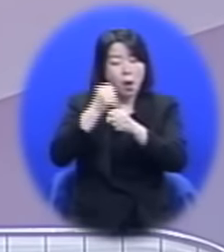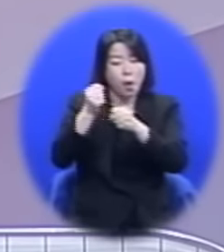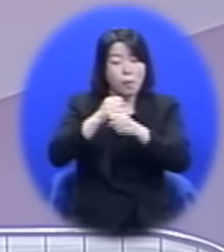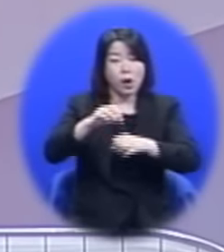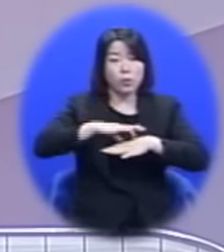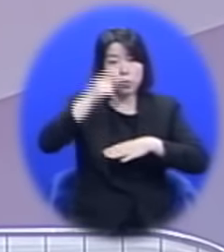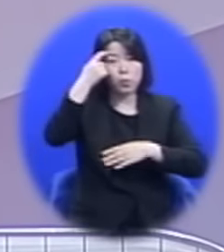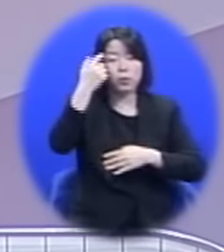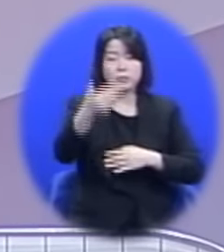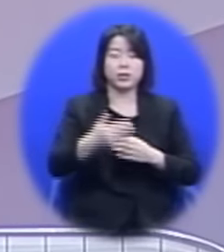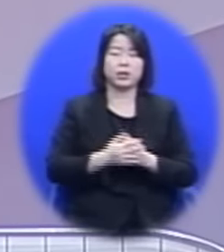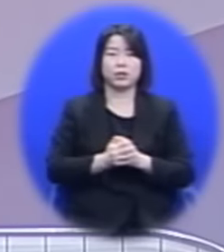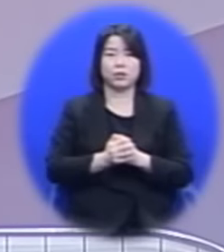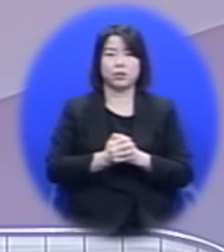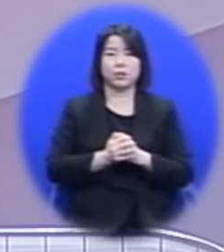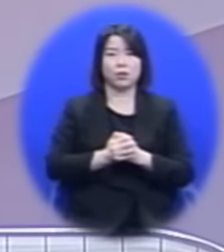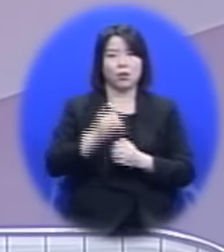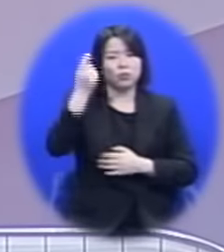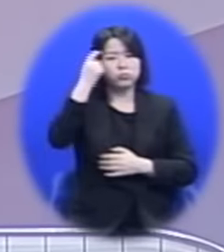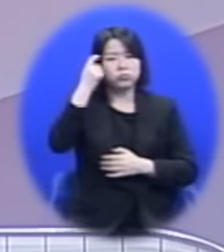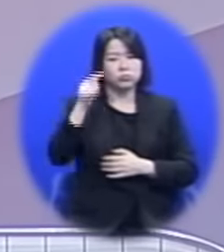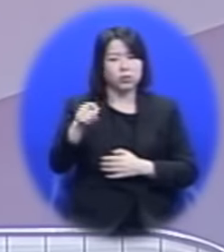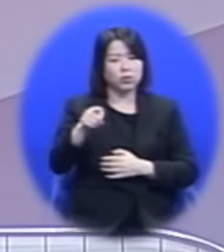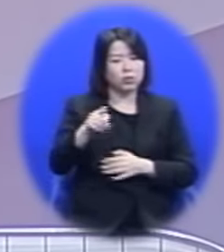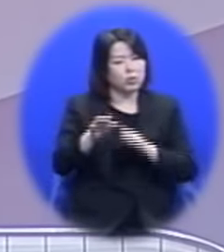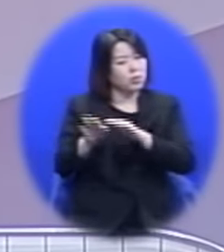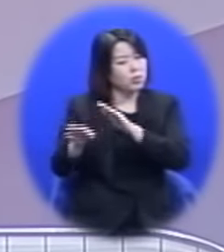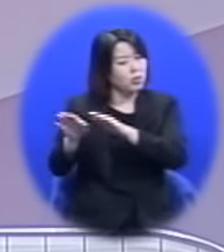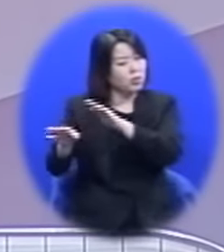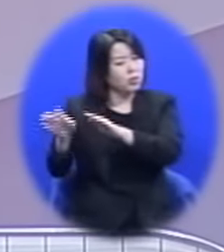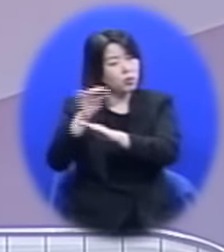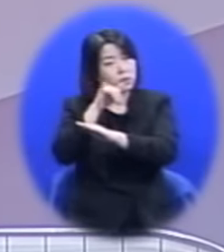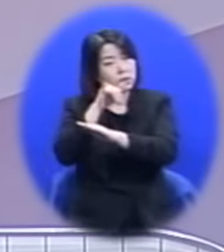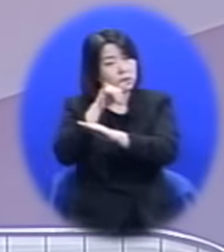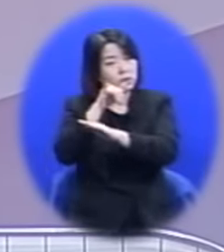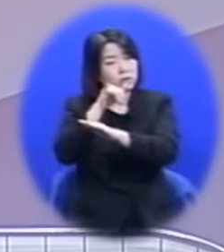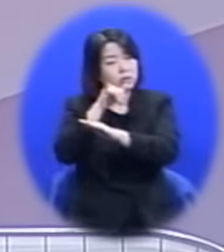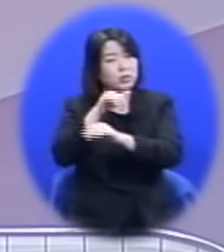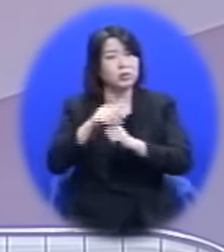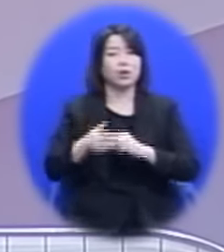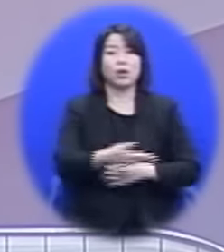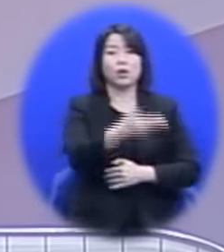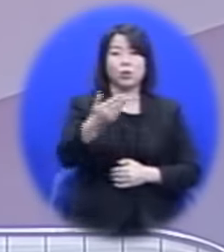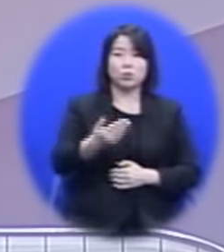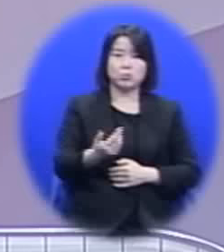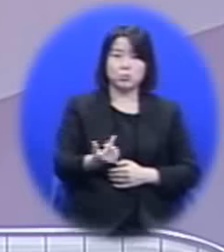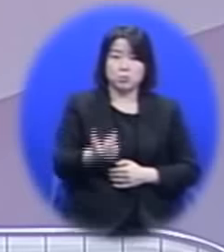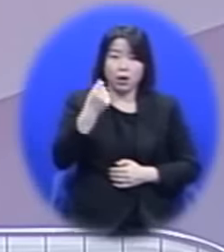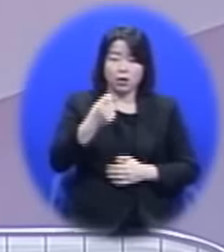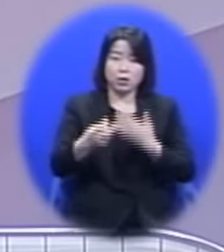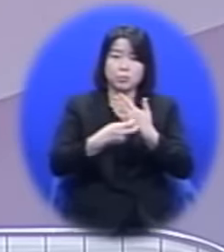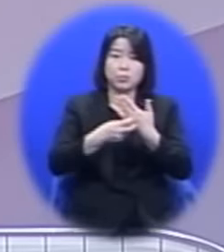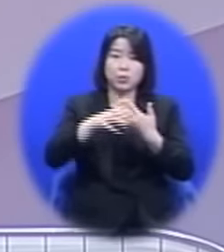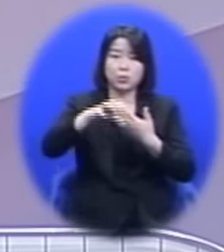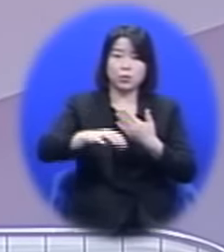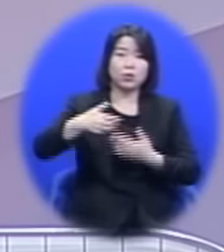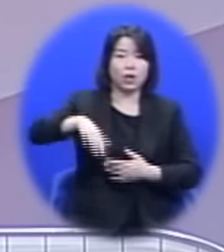놀라겠습니까? 아니 왜 내가 이렇게 가는 거지? 아마 여러분은 당장 병원을 찾아갈